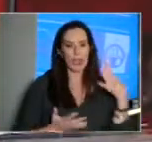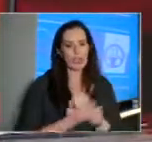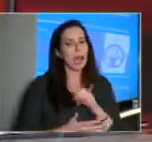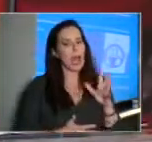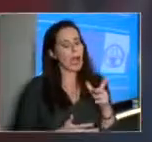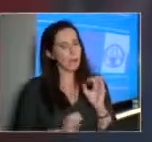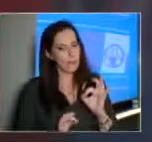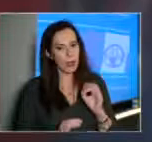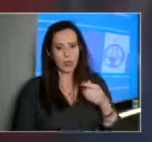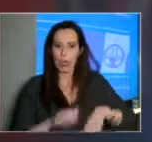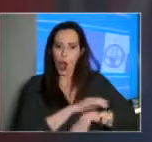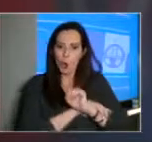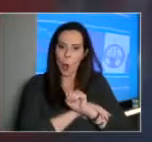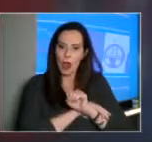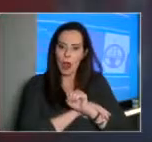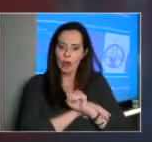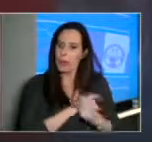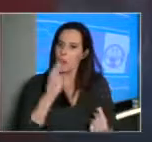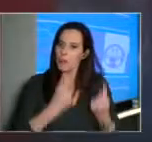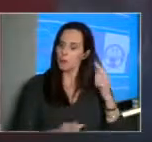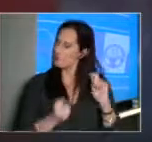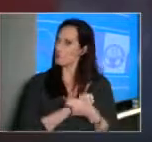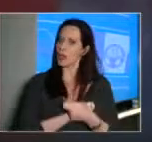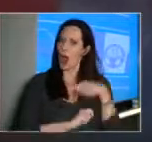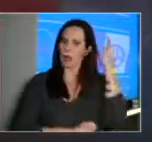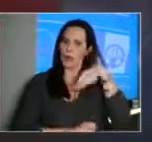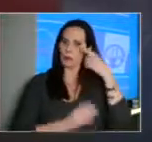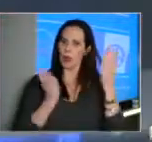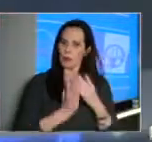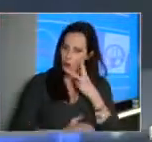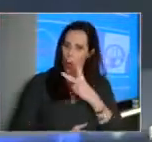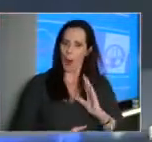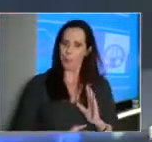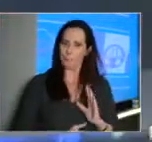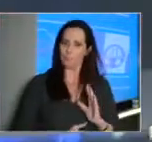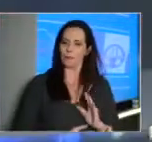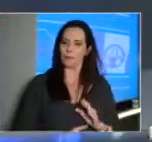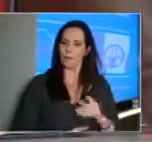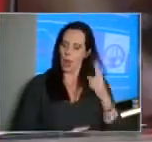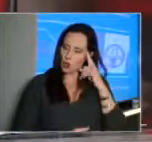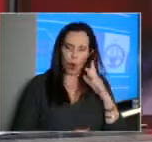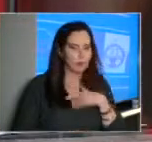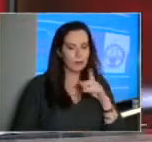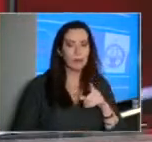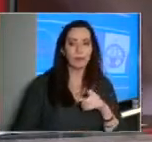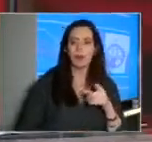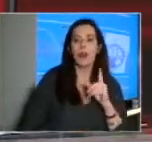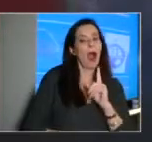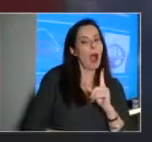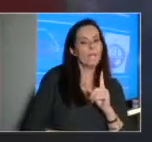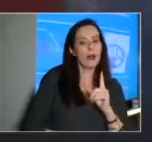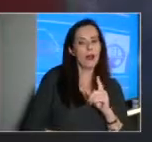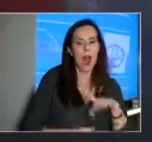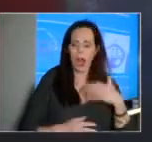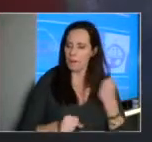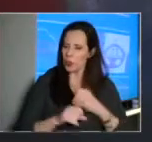מדהים שבאמת כדורגל פתאום שינה את התדמית של באר שבע כשמסתכלים על זה. אתה יודע, אני יכול להתחבר לפעילויות, הרי